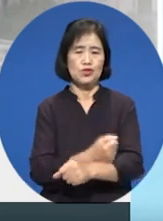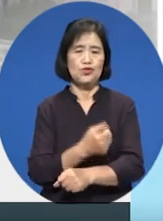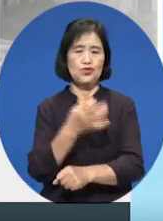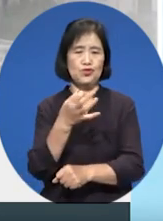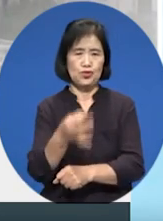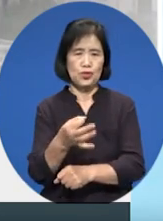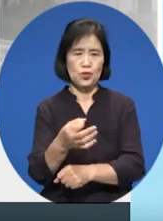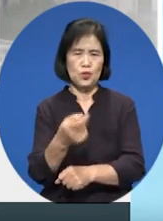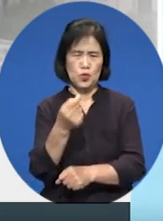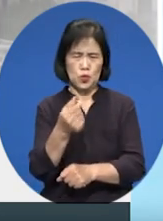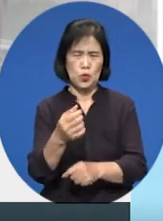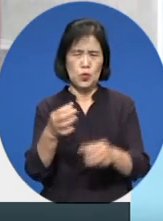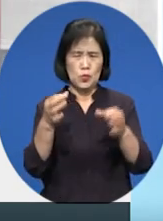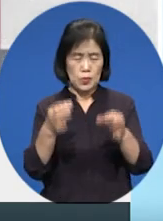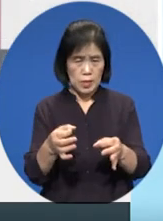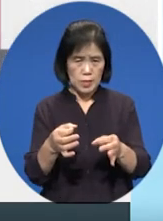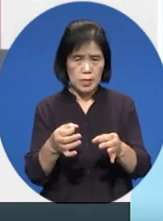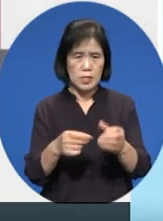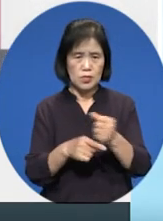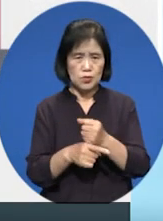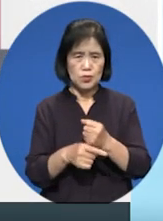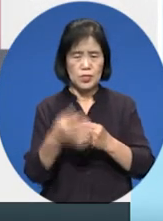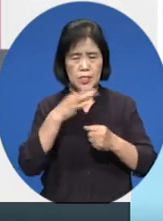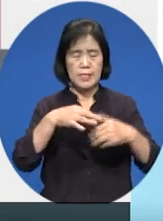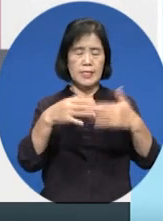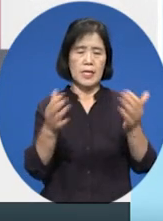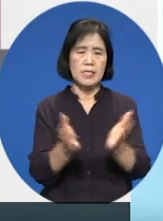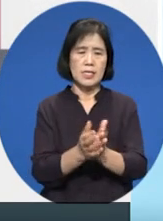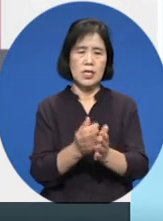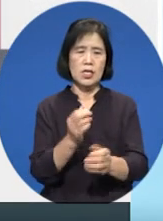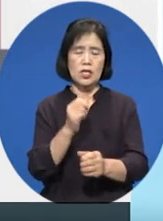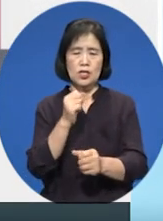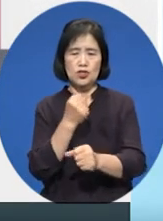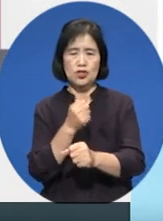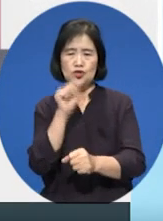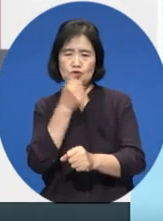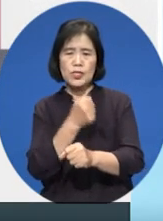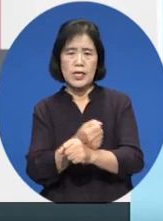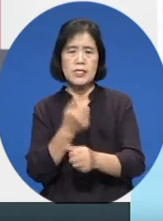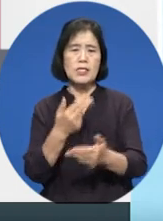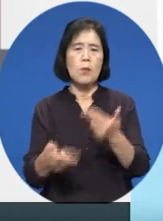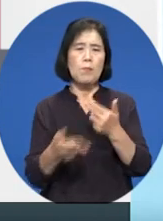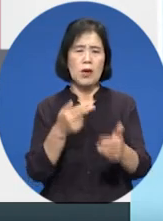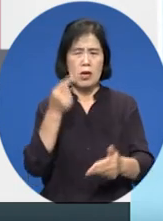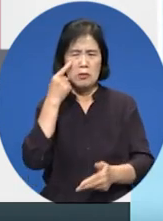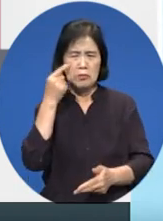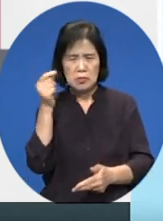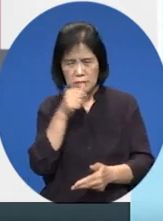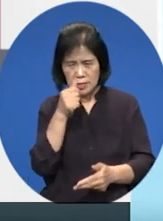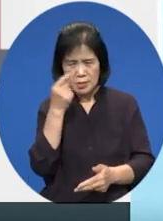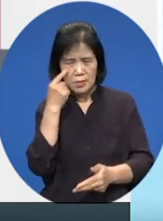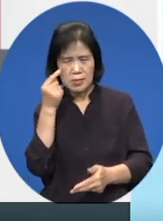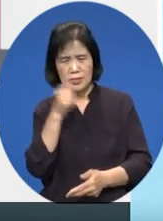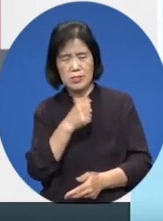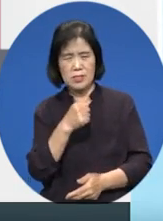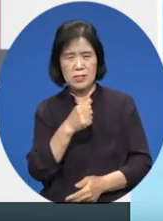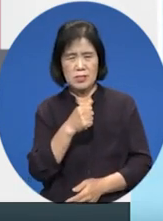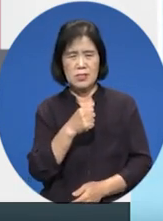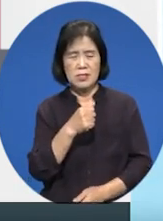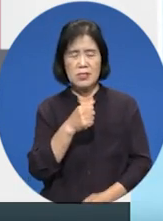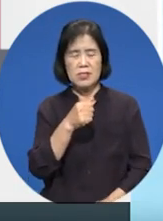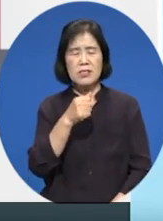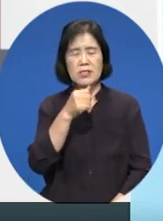조금 내린 거는 이익단체인 중개인 협회의 어떤 눈치를 봤다라고 얘기할 수가 있는